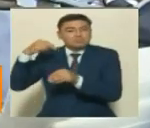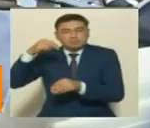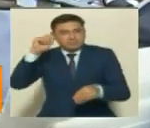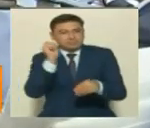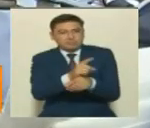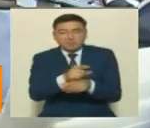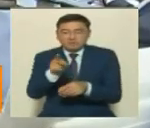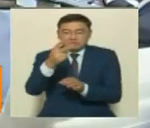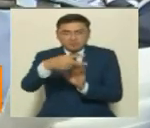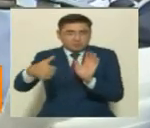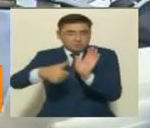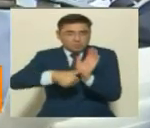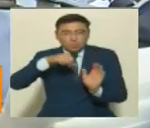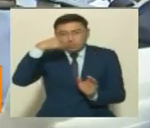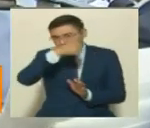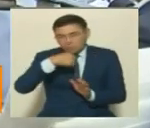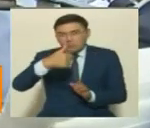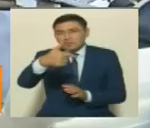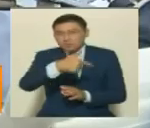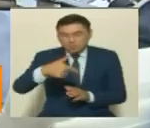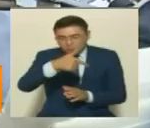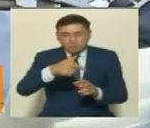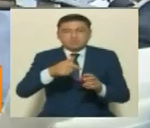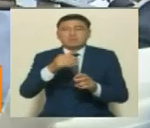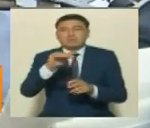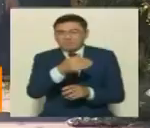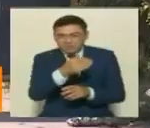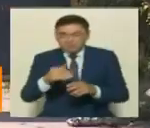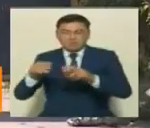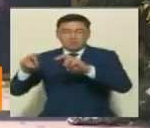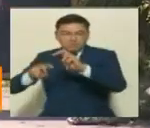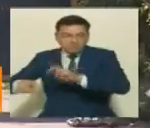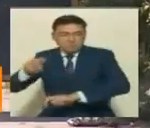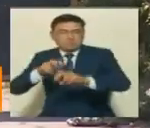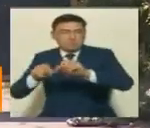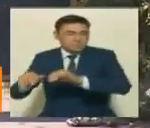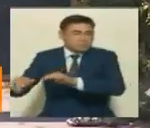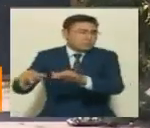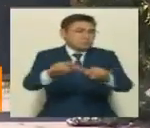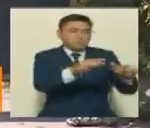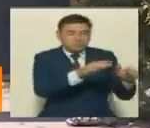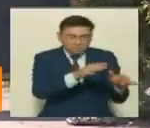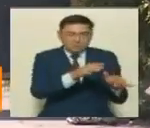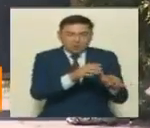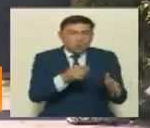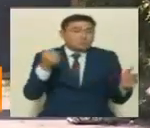к 2026 году площадь геолого-геофизической изученности с текущим 1,5 миллиона до не